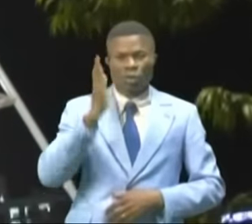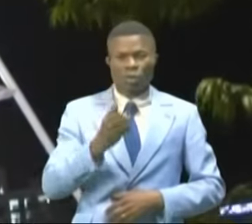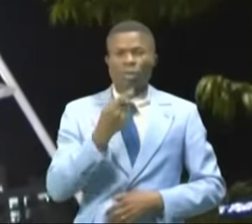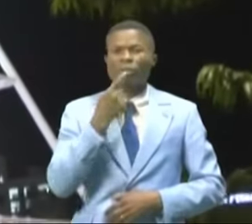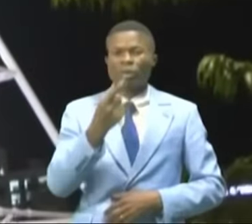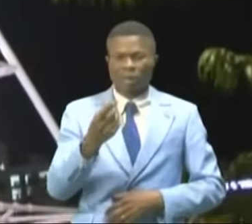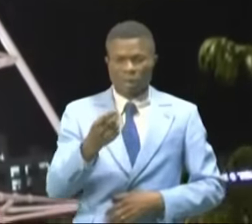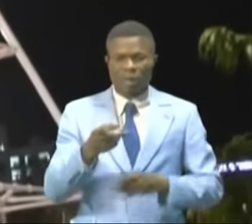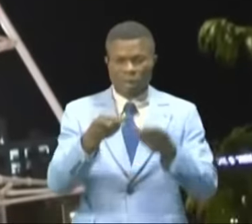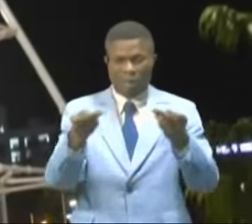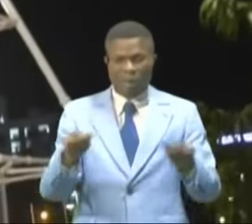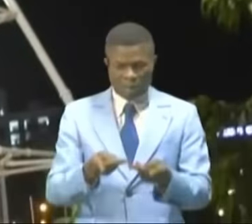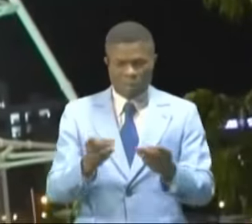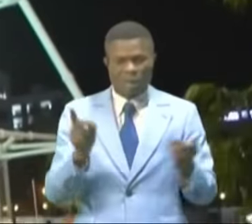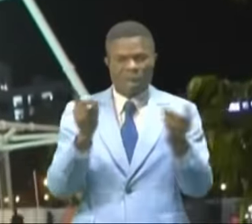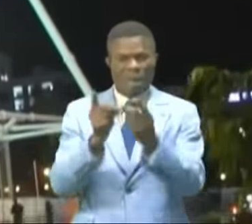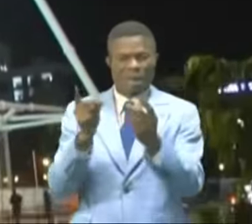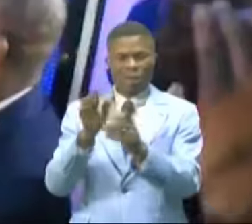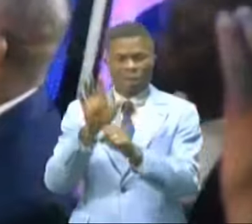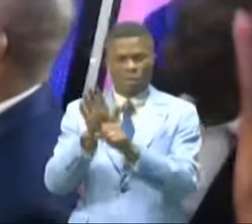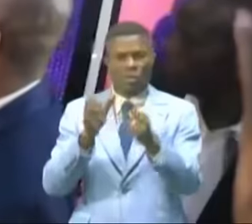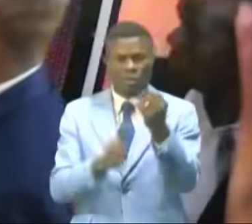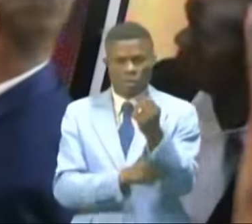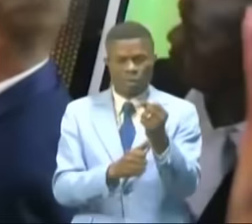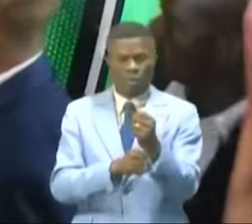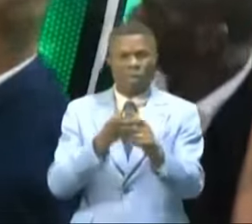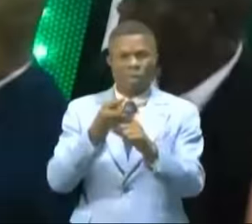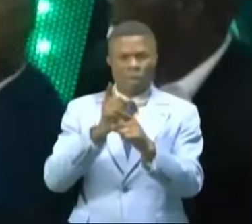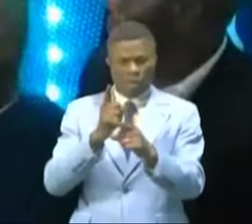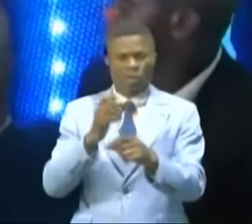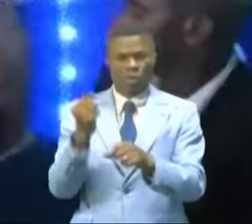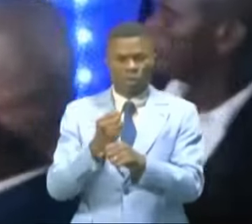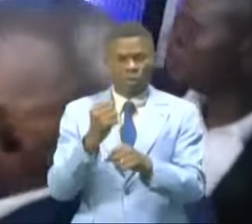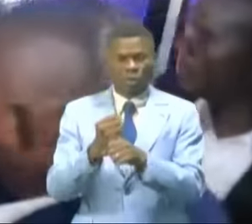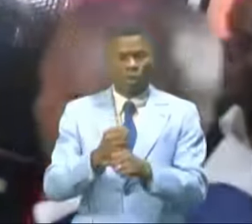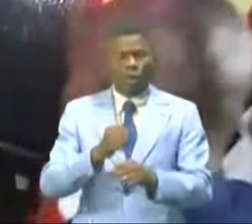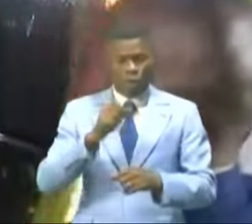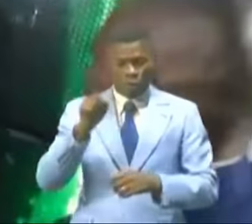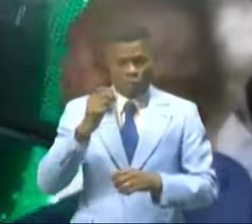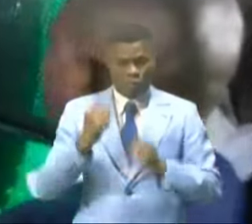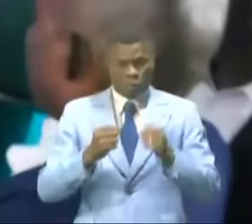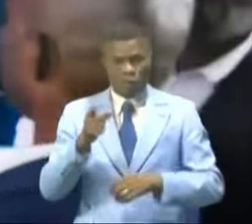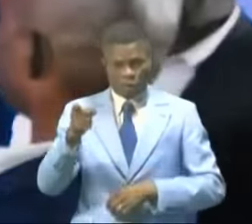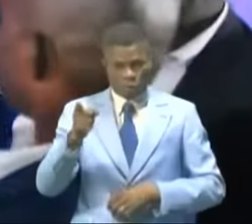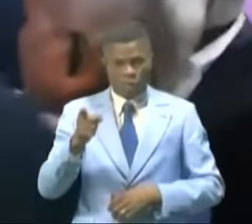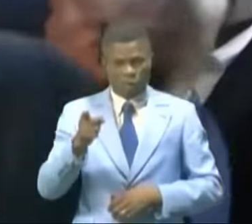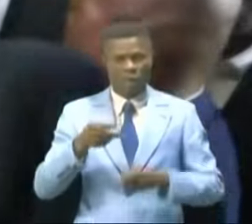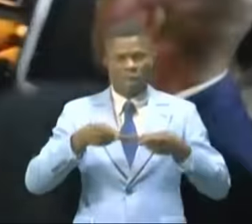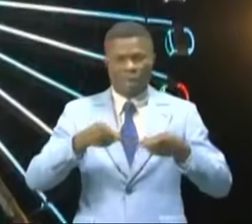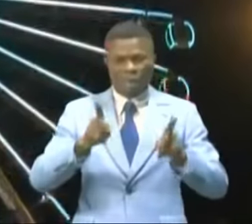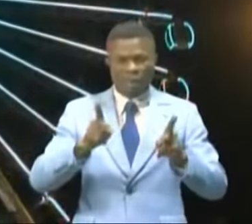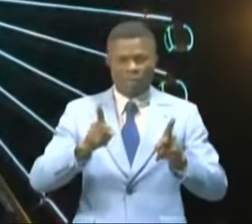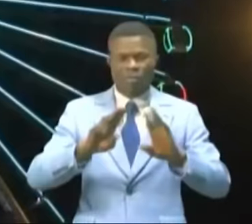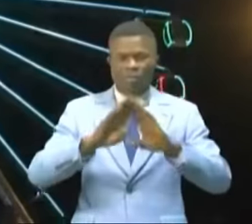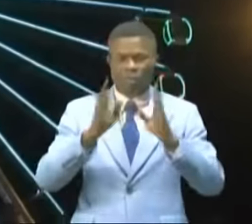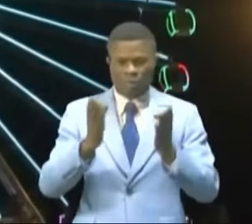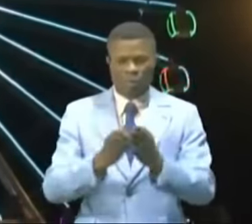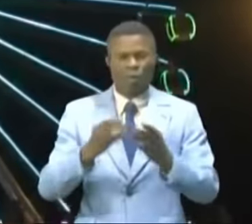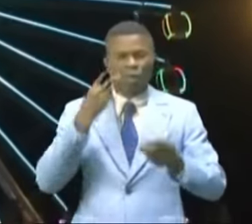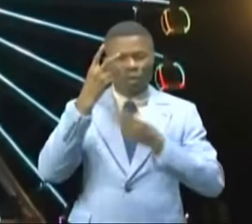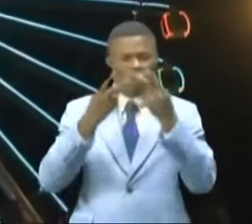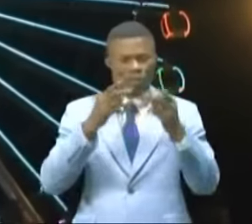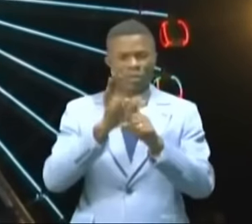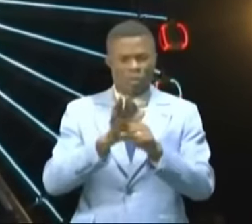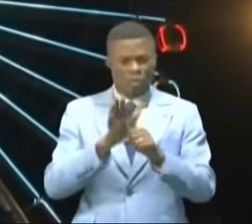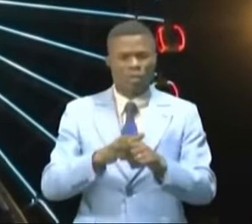parc d'attractions pour les enfants est l'œil de Kinshasa, car une fois au-dessus, elle permet de voir le plan panoramique et la beauté de la